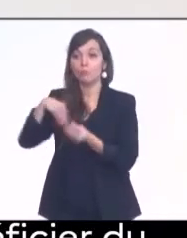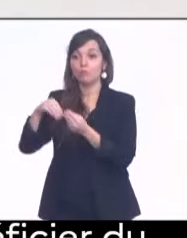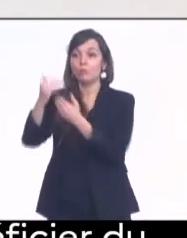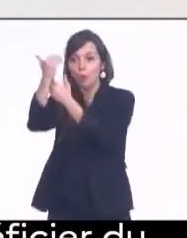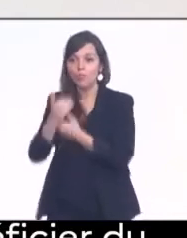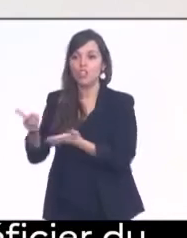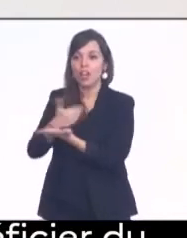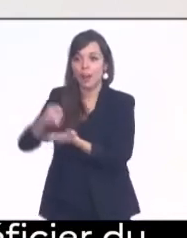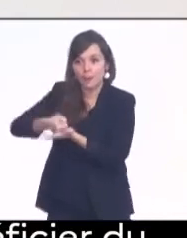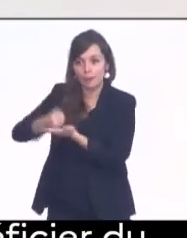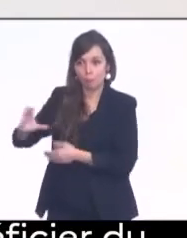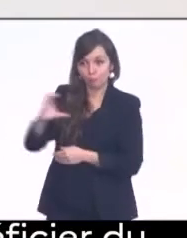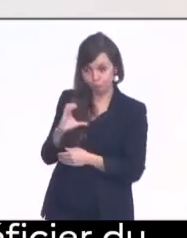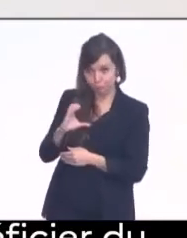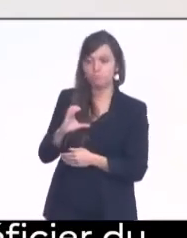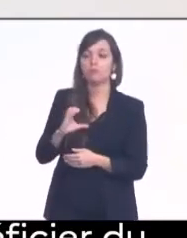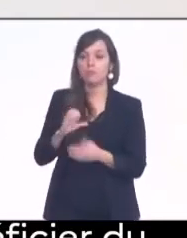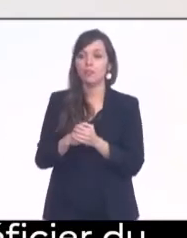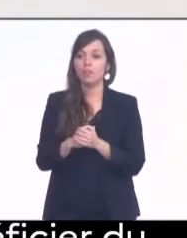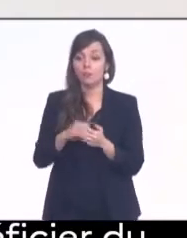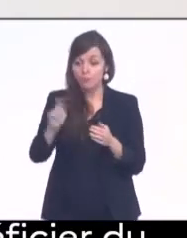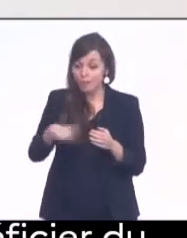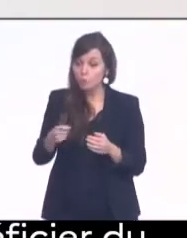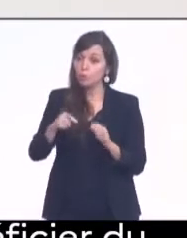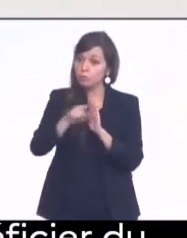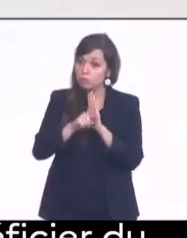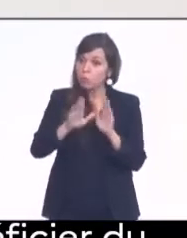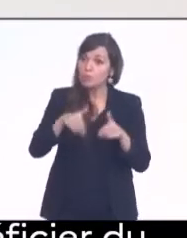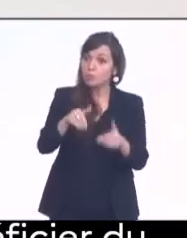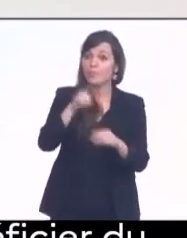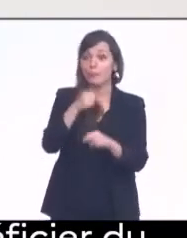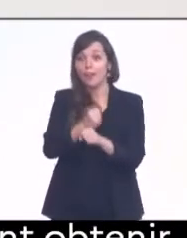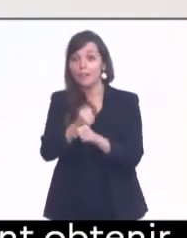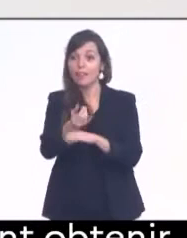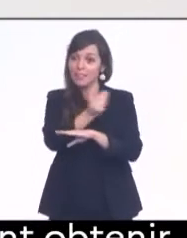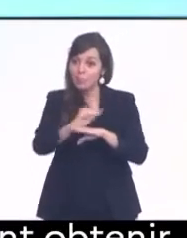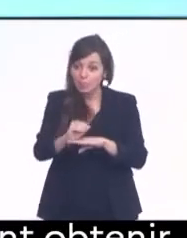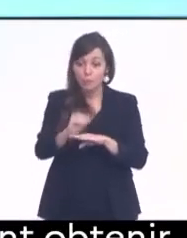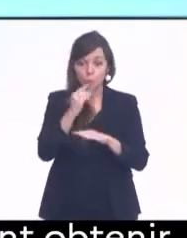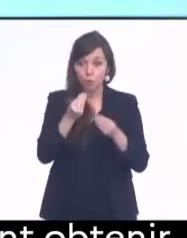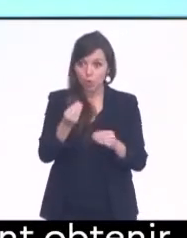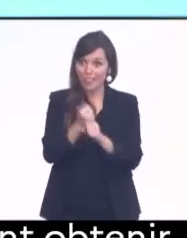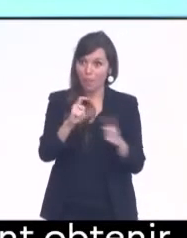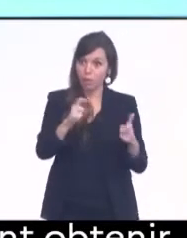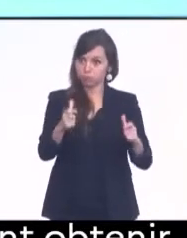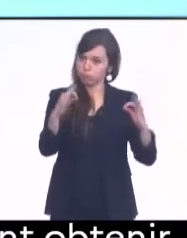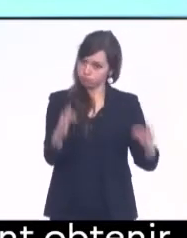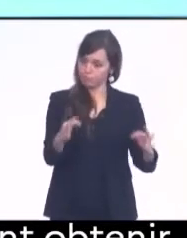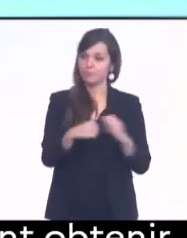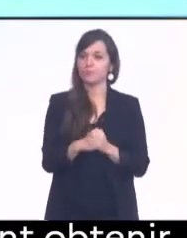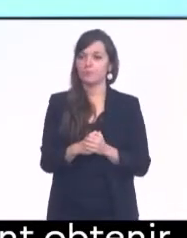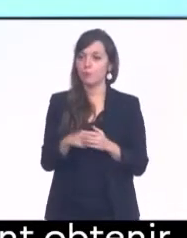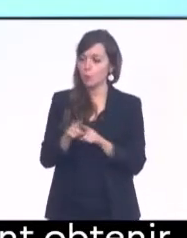nous maintenons bien sûr les dispositifs d'emploi accompagnés pour les sécuriser dans leur emploi. Nous avons aussi des aides pour